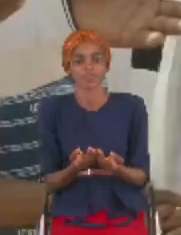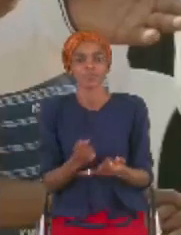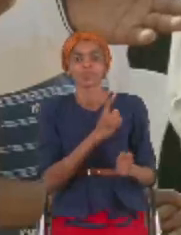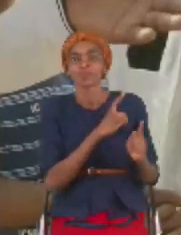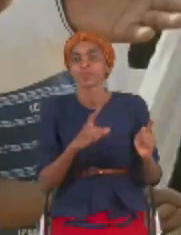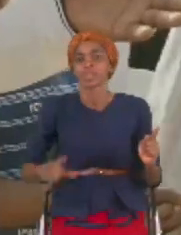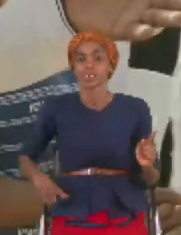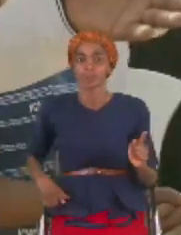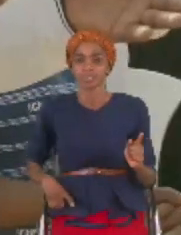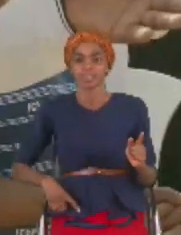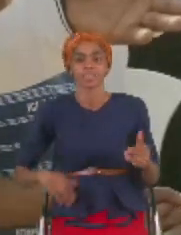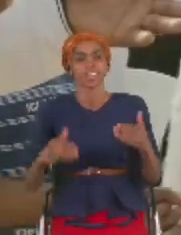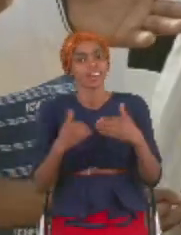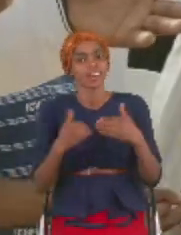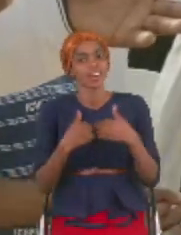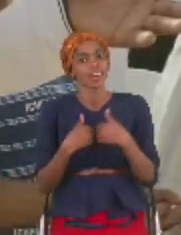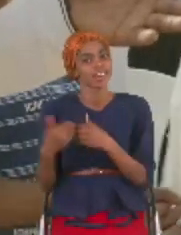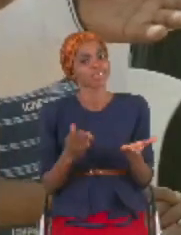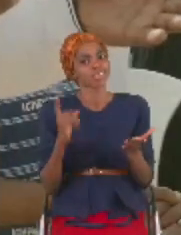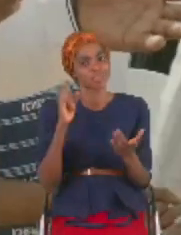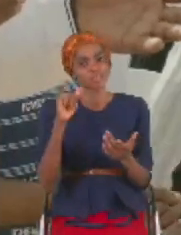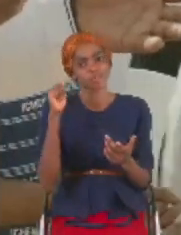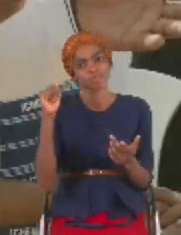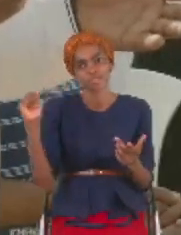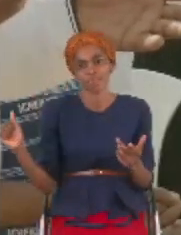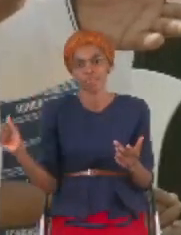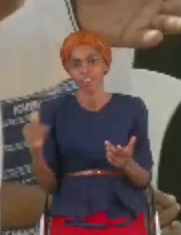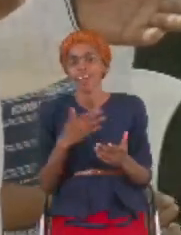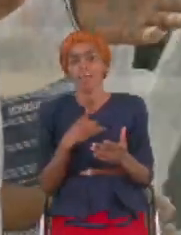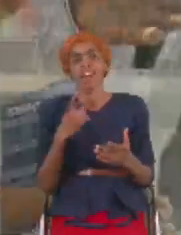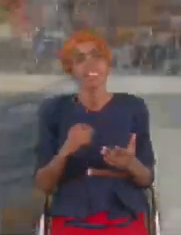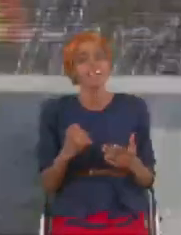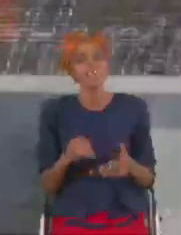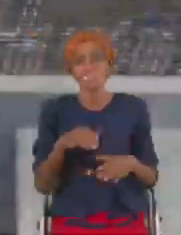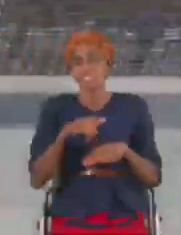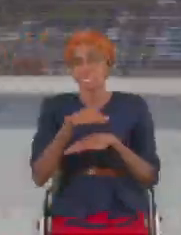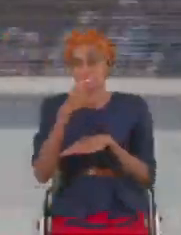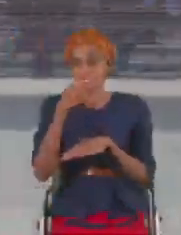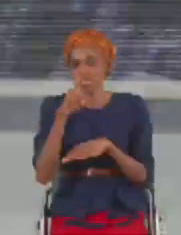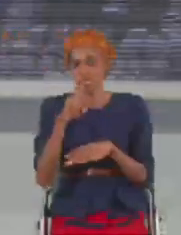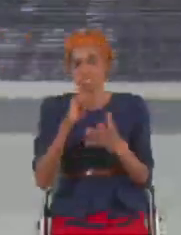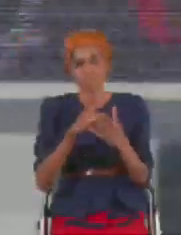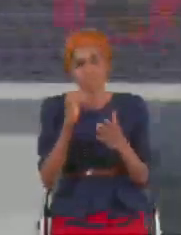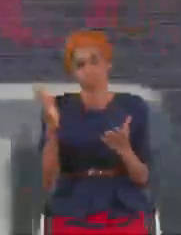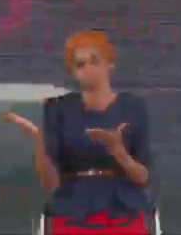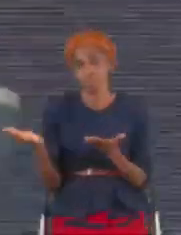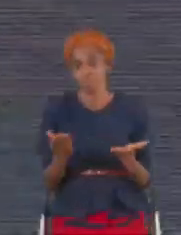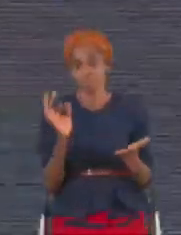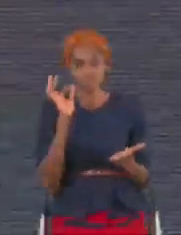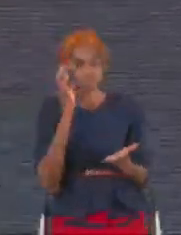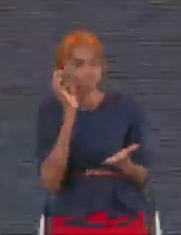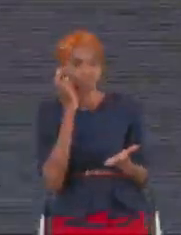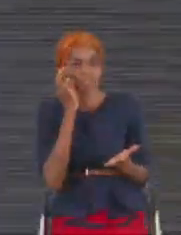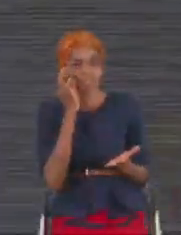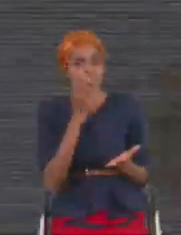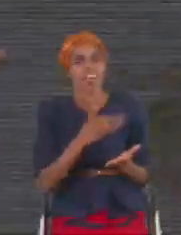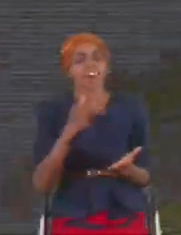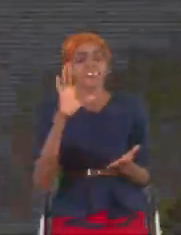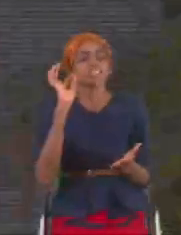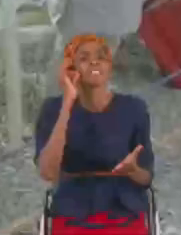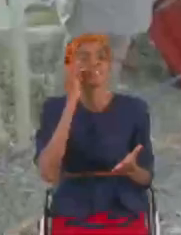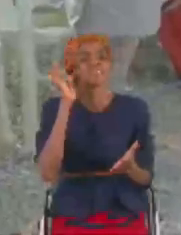le seigneur tôt mené à lui est en voie pour que tu pas de fruit et